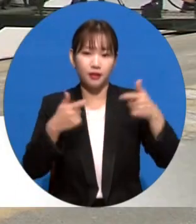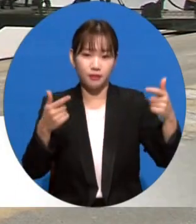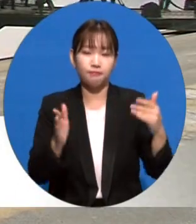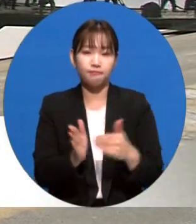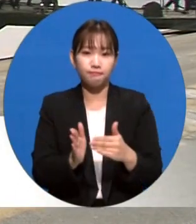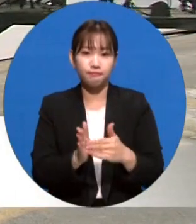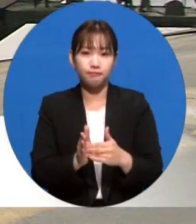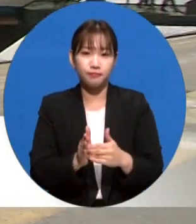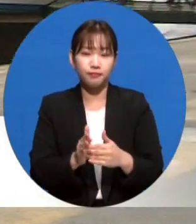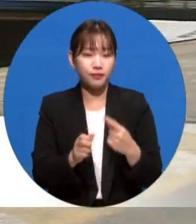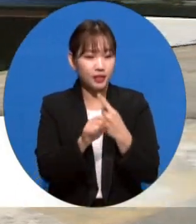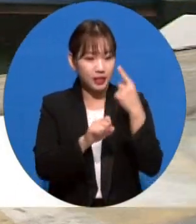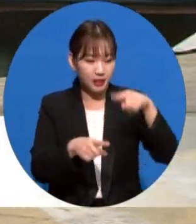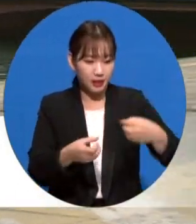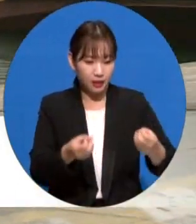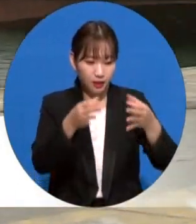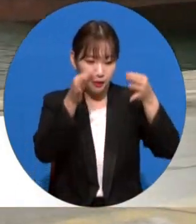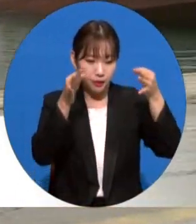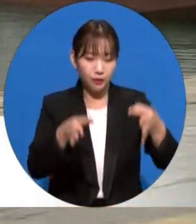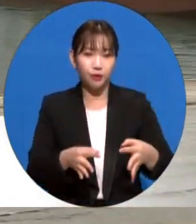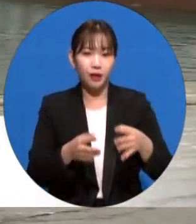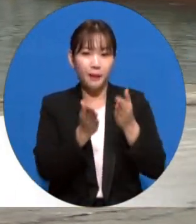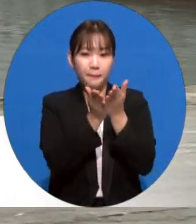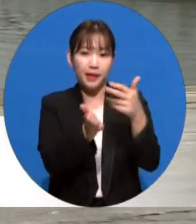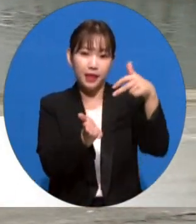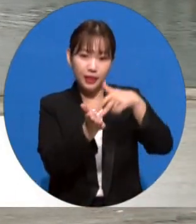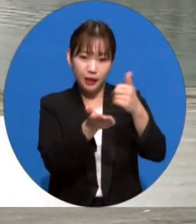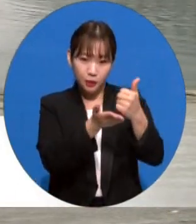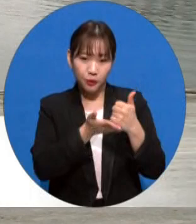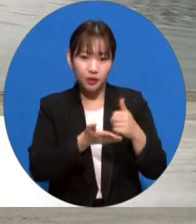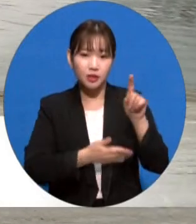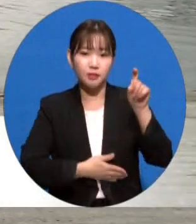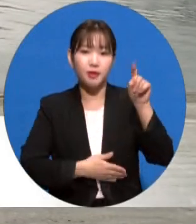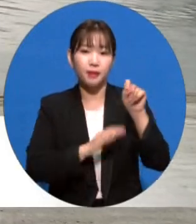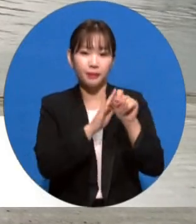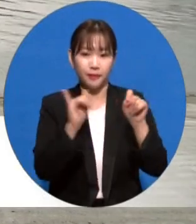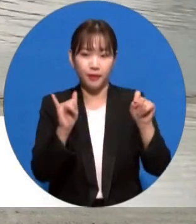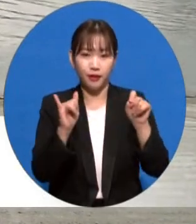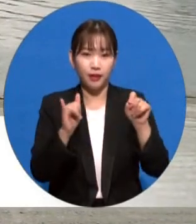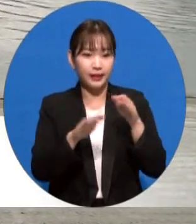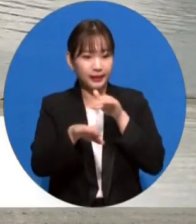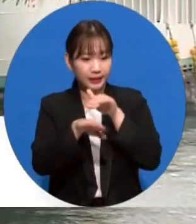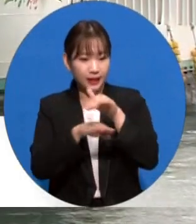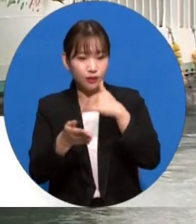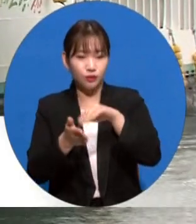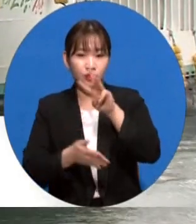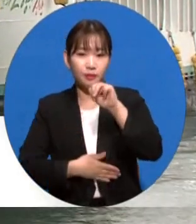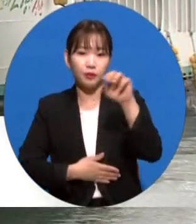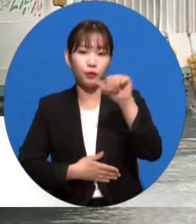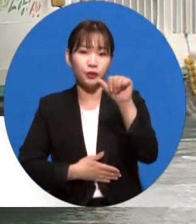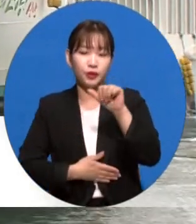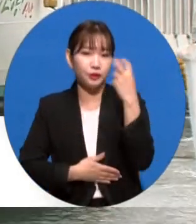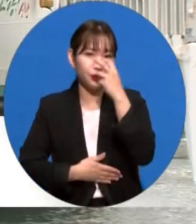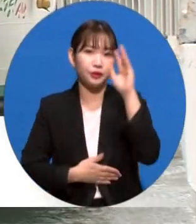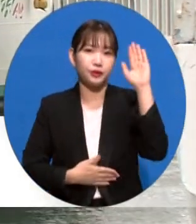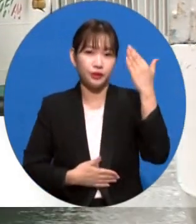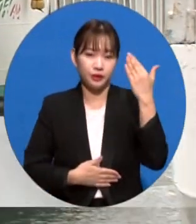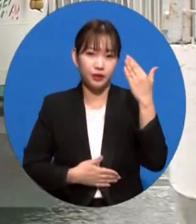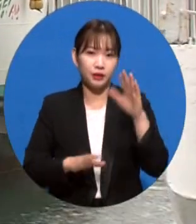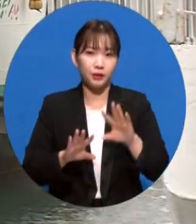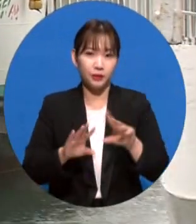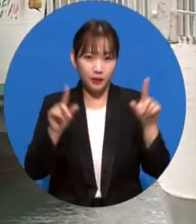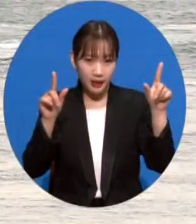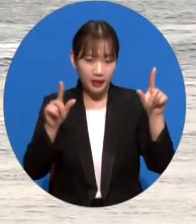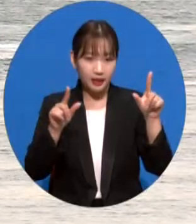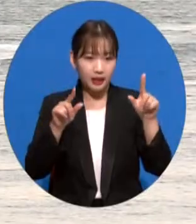편성했습니다. 지난해 설 연휴 기간 여객선을 이용한 승객은 11만여 명, 차량은 3만 5천여대로 집계됐으며